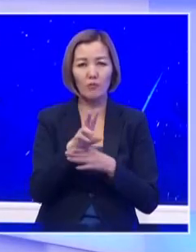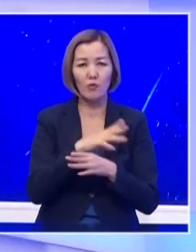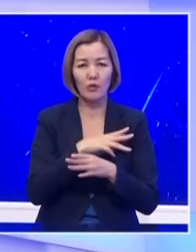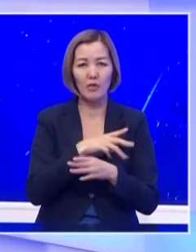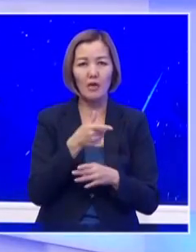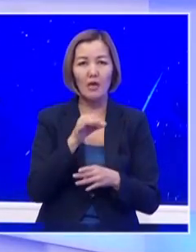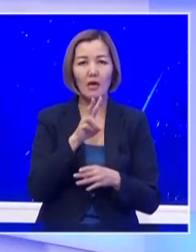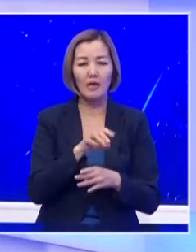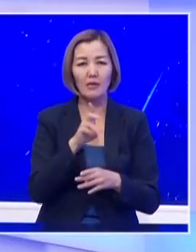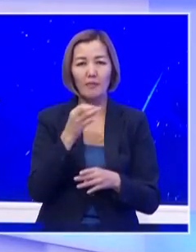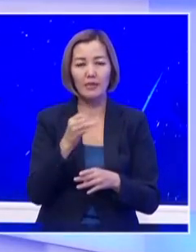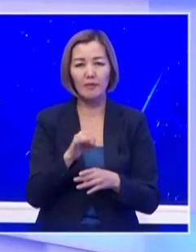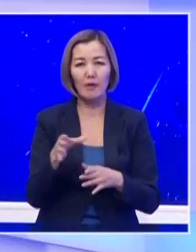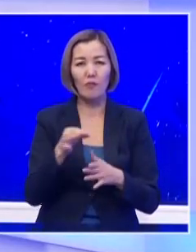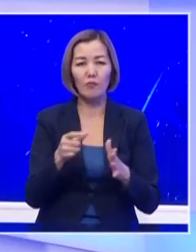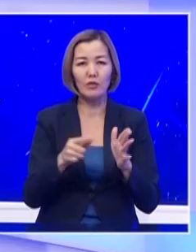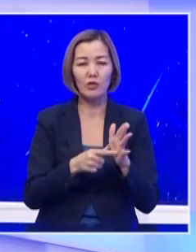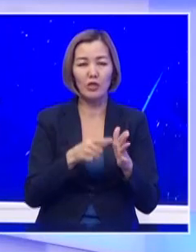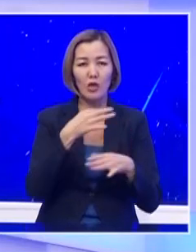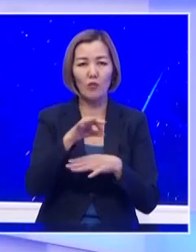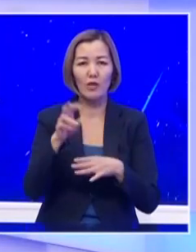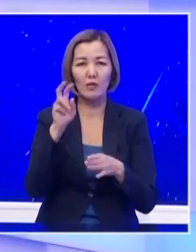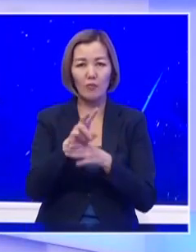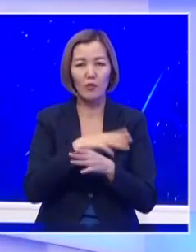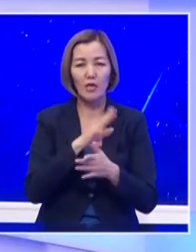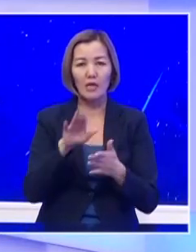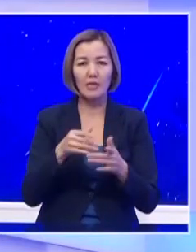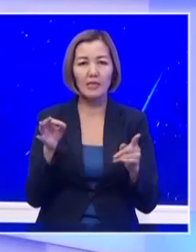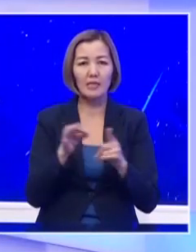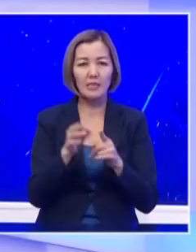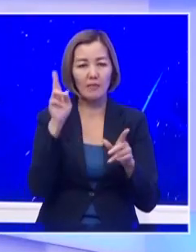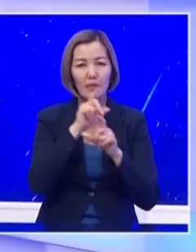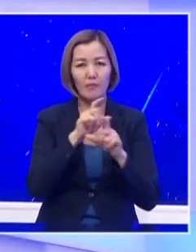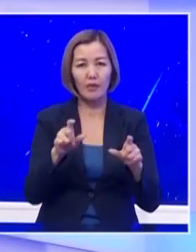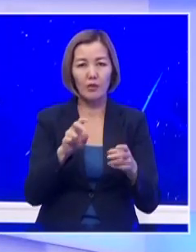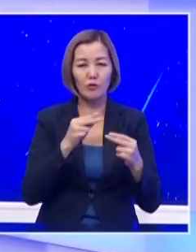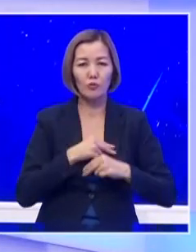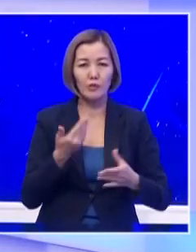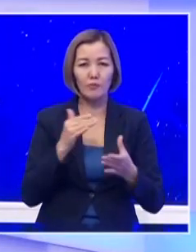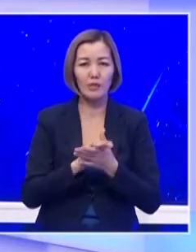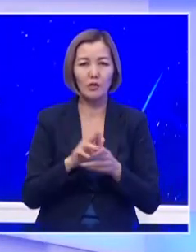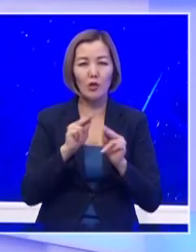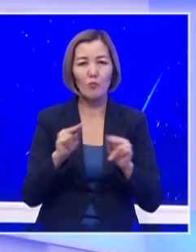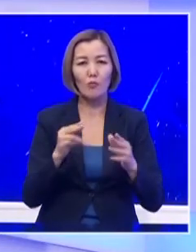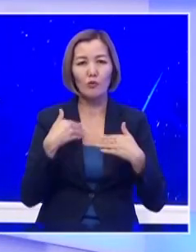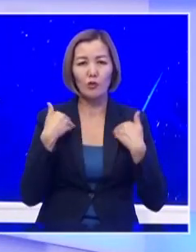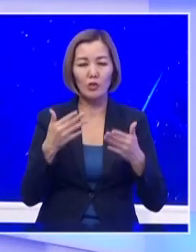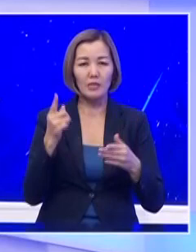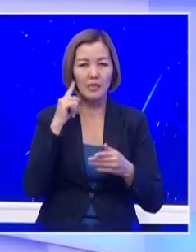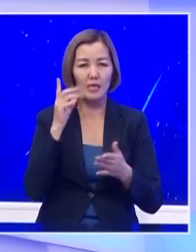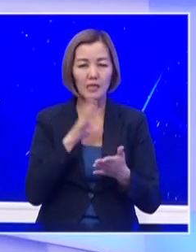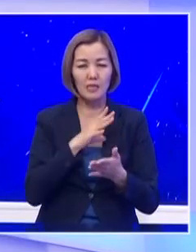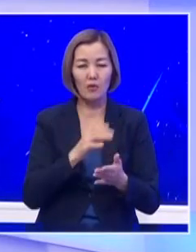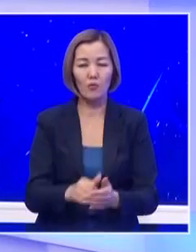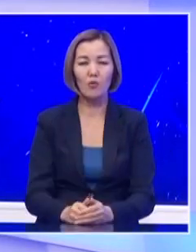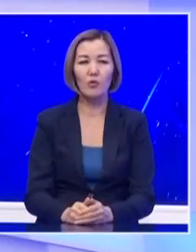Ғани Бисембаев облыстың 7 ауданына барды. Негізгі мақсат білім беру мекемелерінің жұмысымен танысу, мұғалімдердің ұсыныс